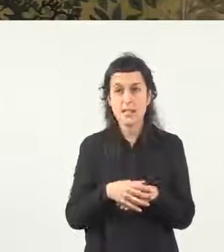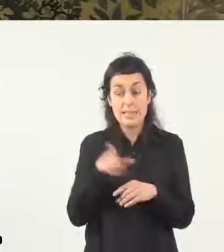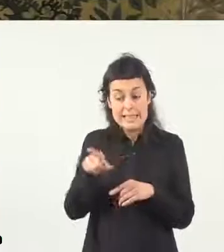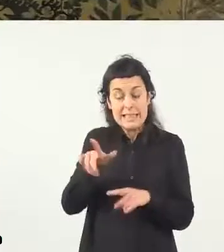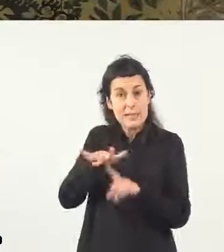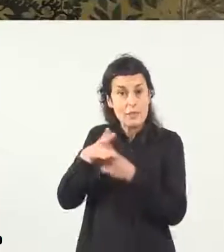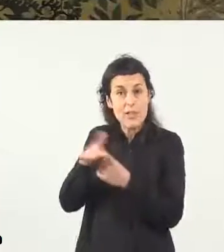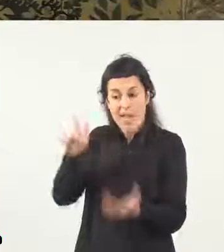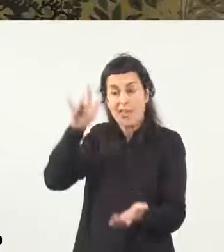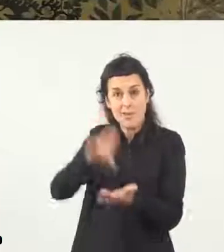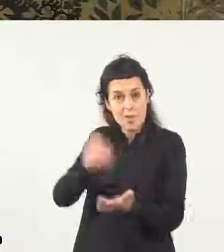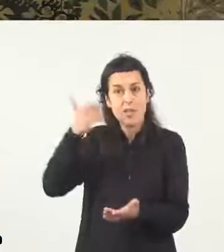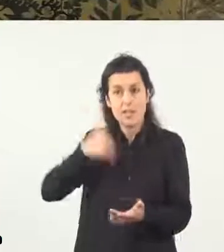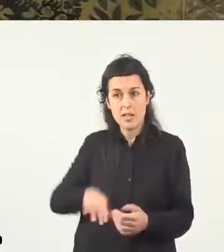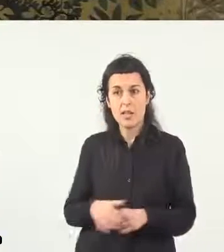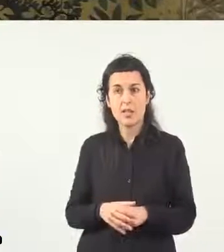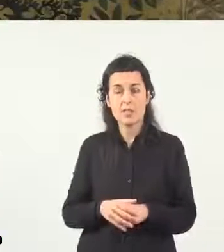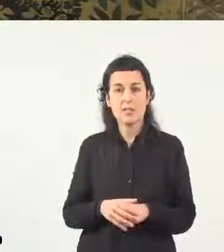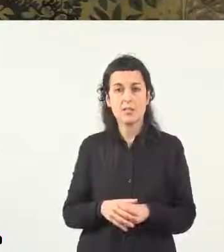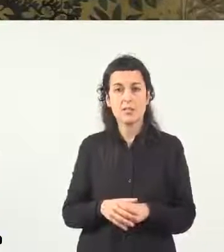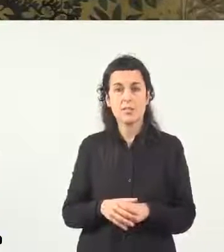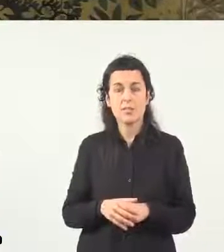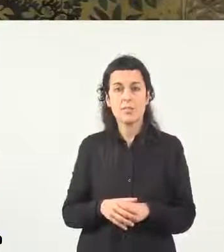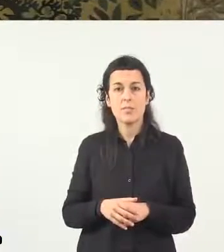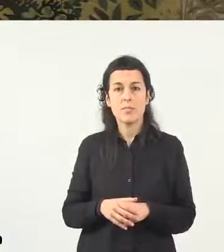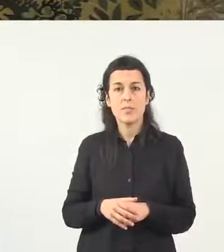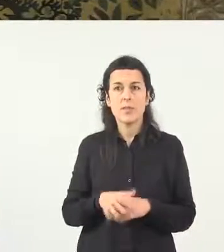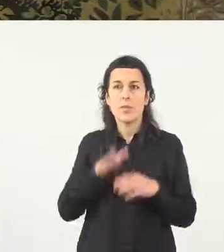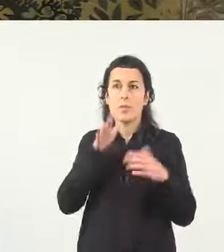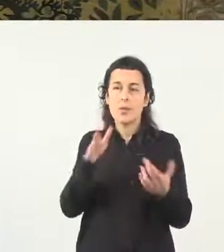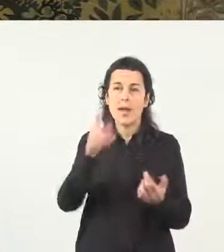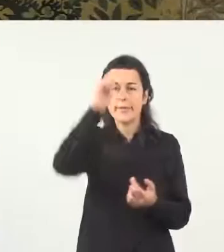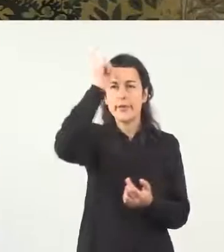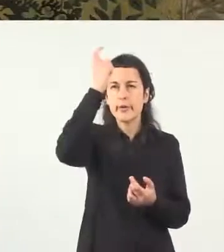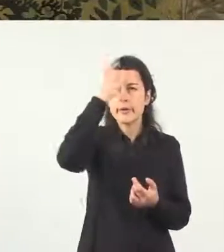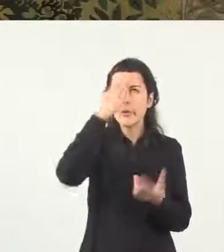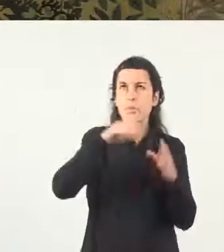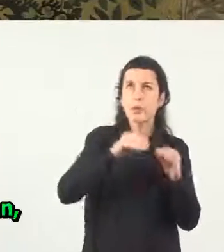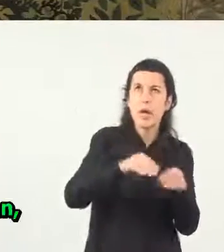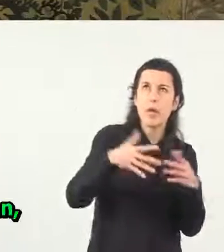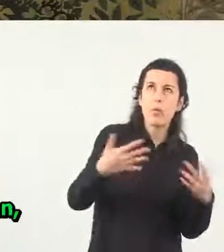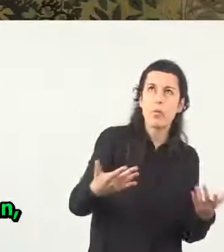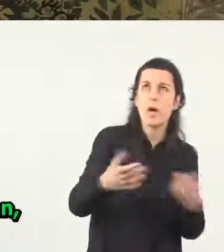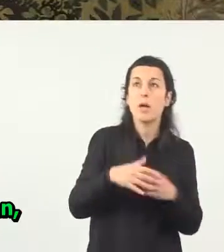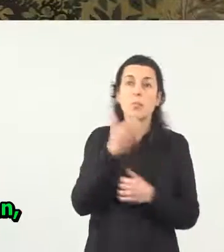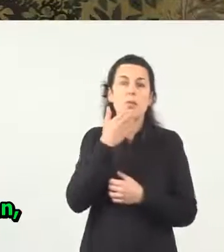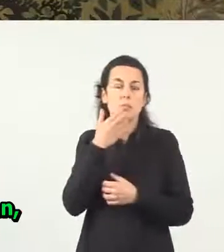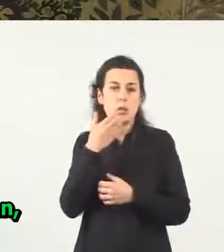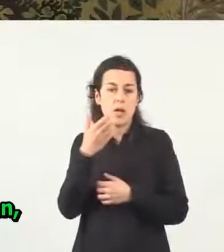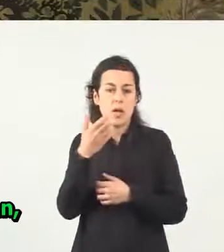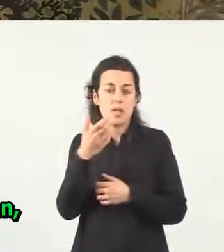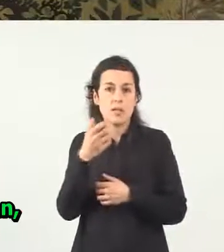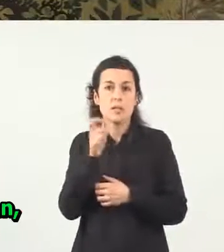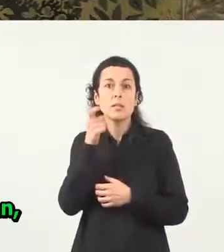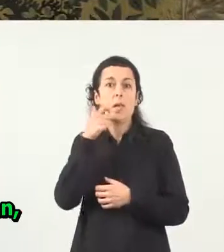ona. Ze azken batetan hori daude gauza asko, gauza kontzeptualak, ze kontzeptu erabiltzeko ditugu, arrasa kontzeptua